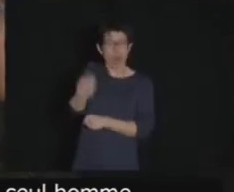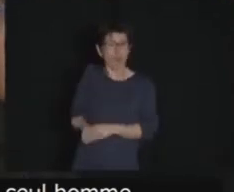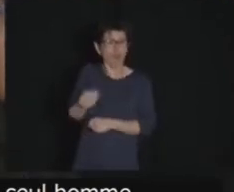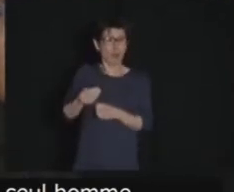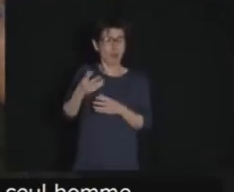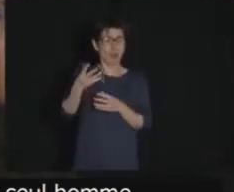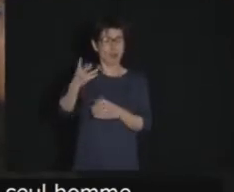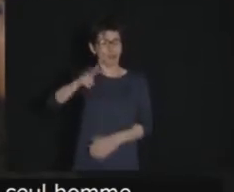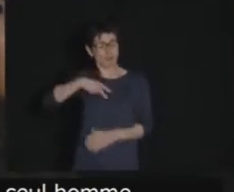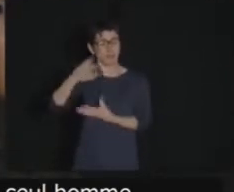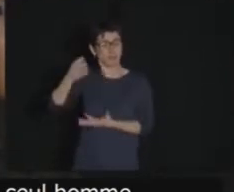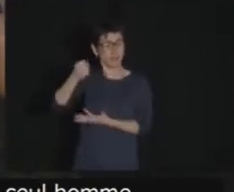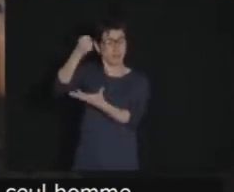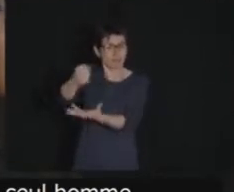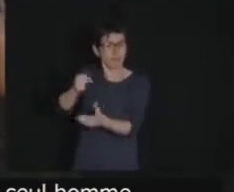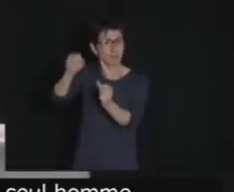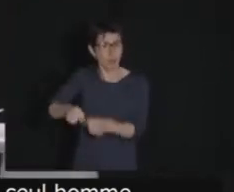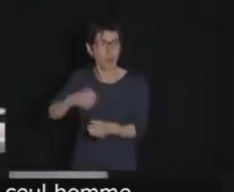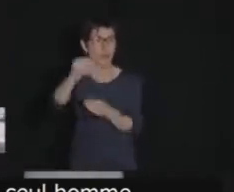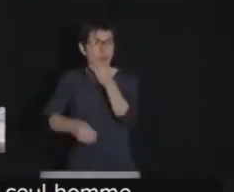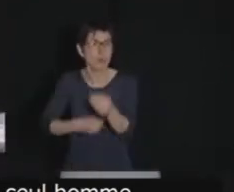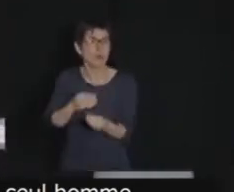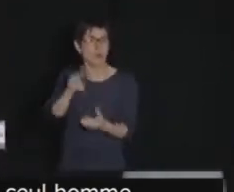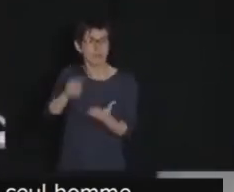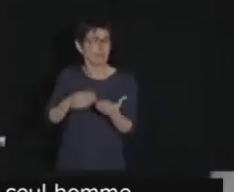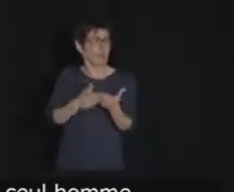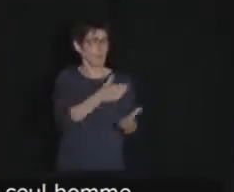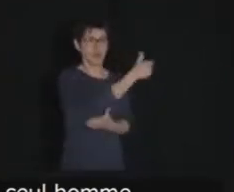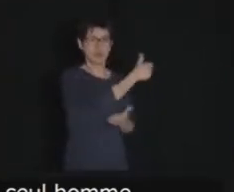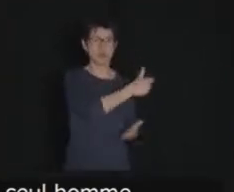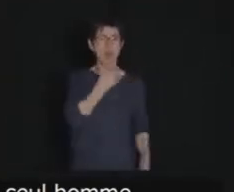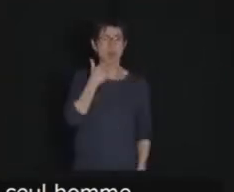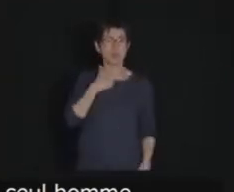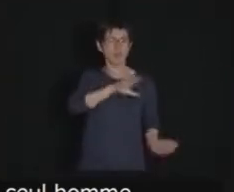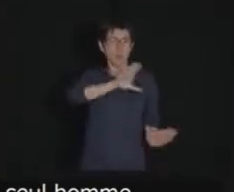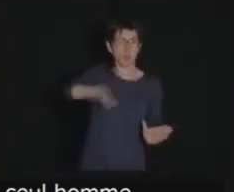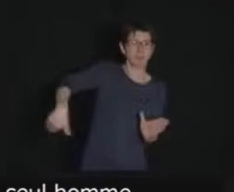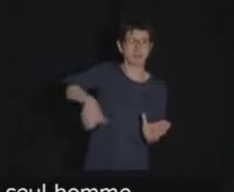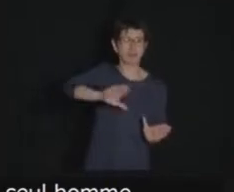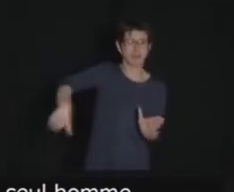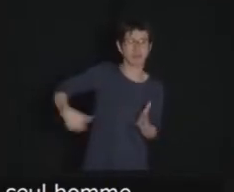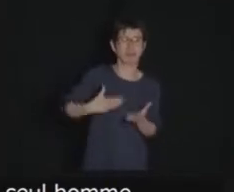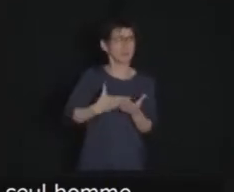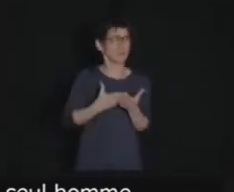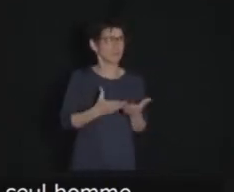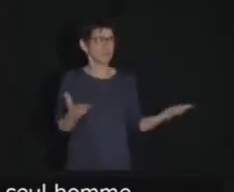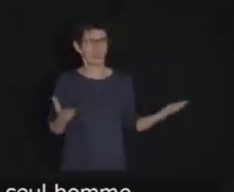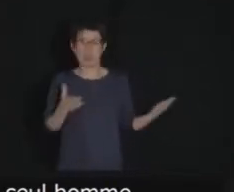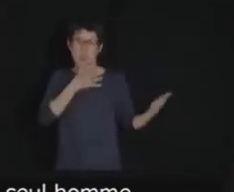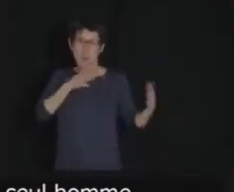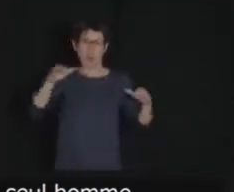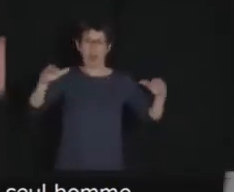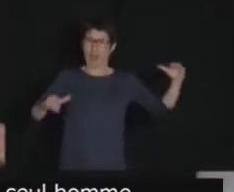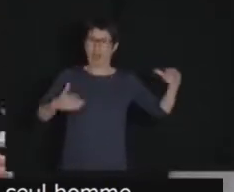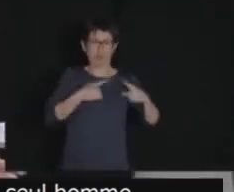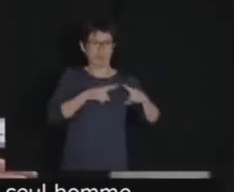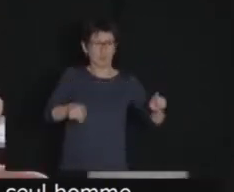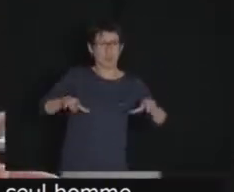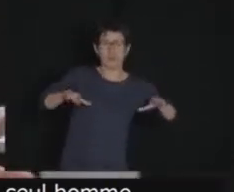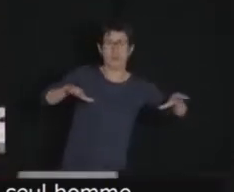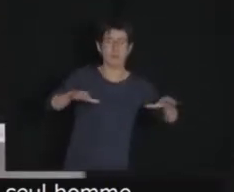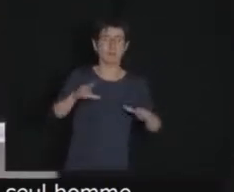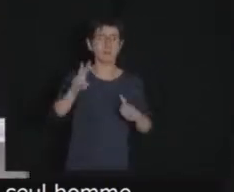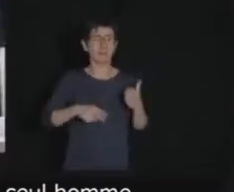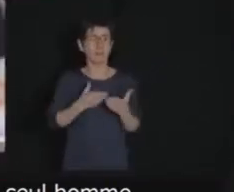plus enthousiasmant que celui que nous avons connu. Car si souvent on enchaîne le récit des choses qui ne vont pas, pensons aussi à cette splendeur de